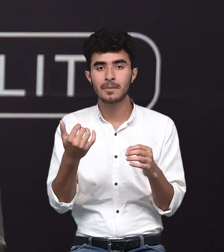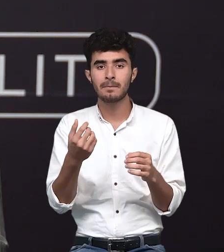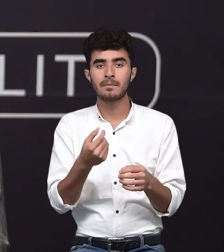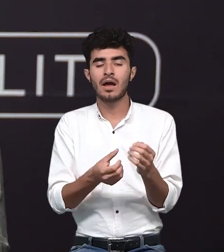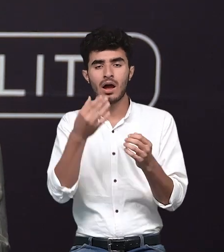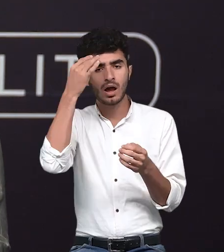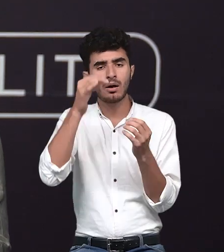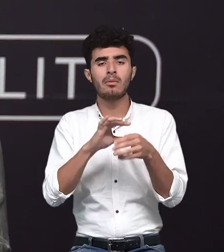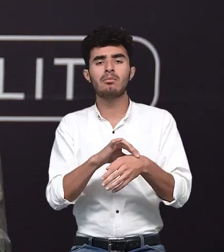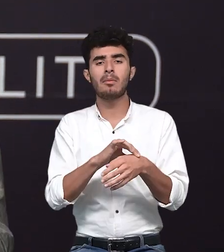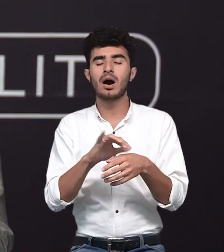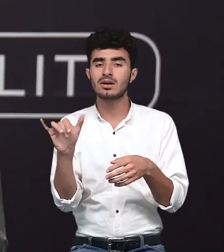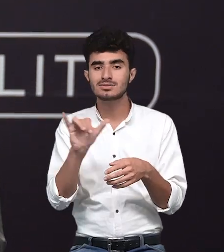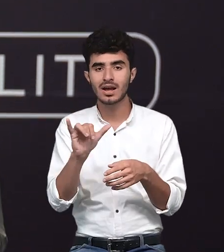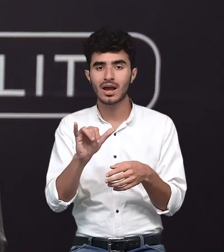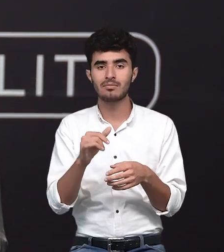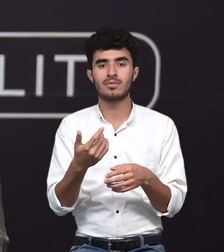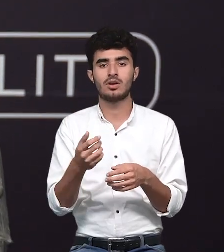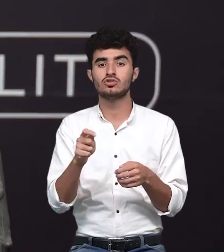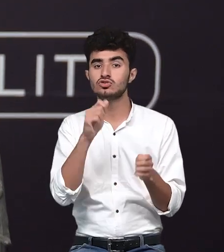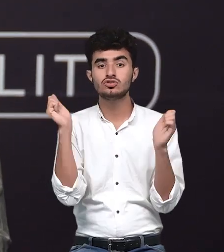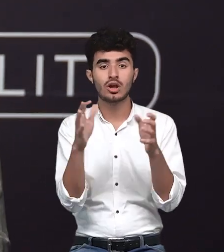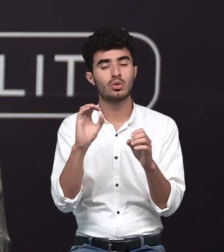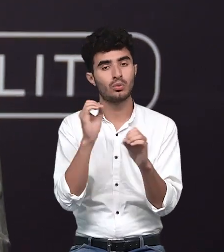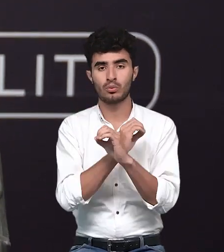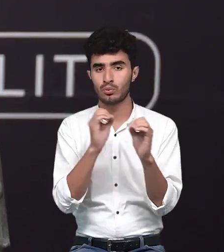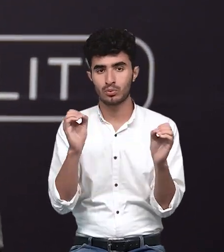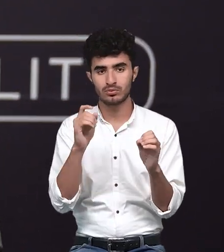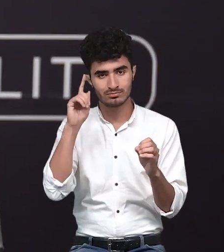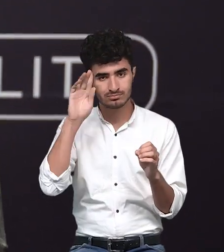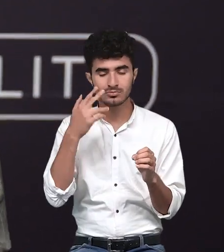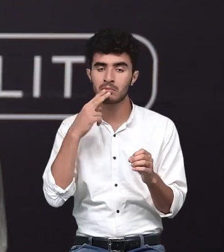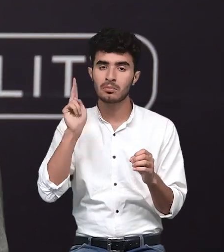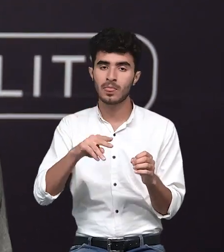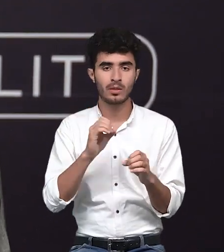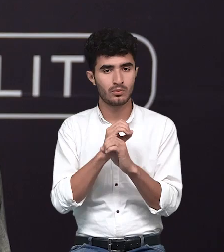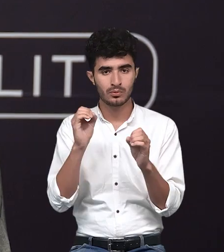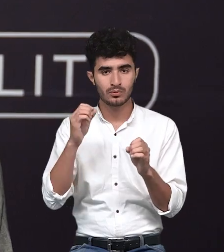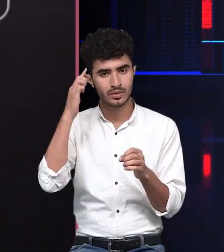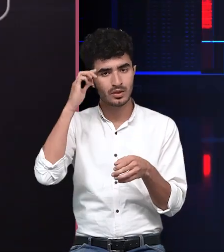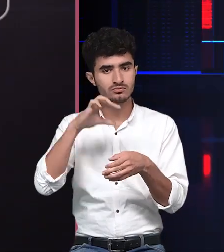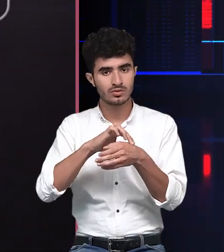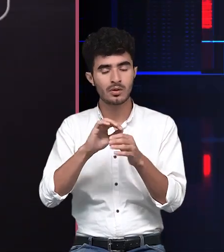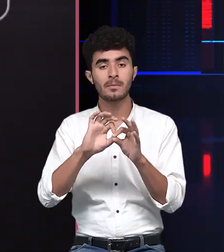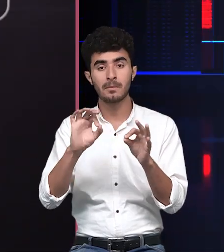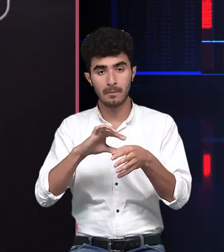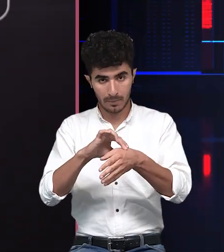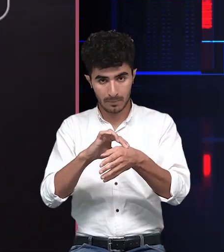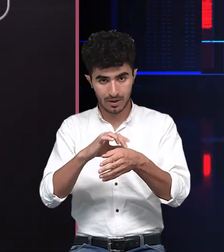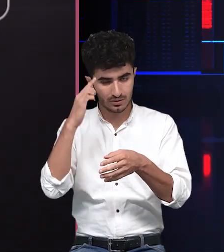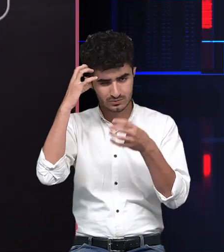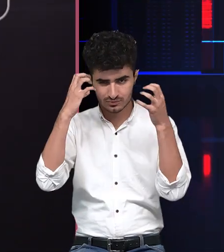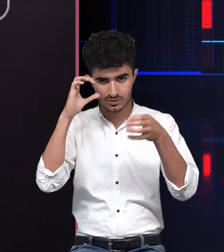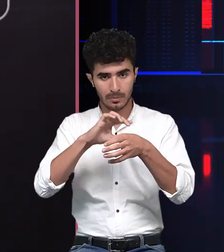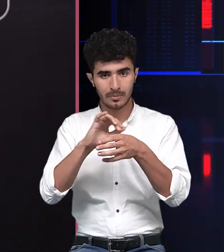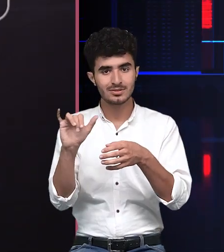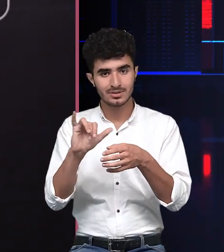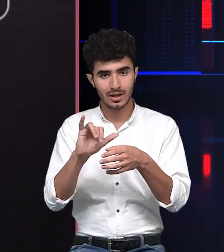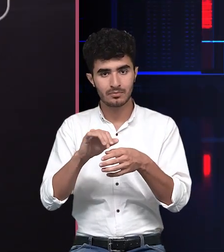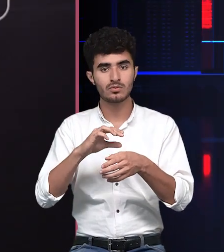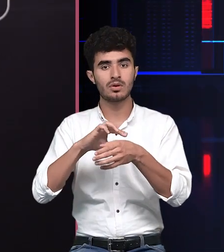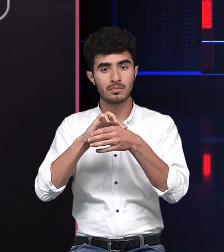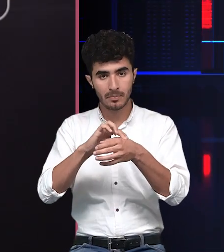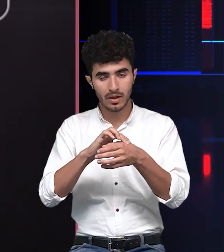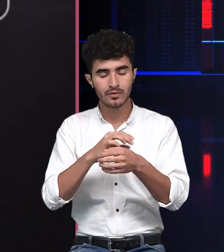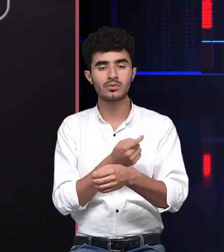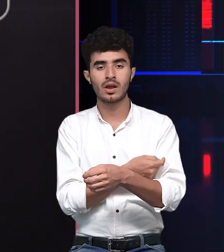इसके बारे में हम जानते होंगे तो अर्ली डिटेक्शन हो जाएगी और ट्रीटमेंट हो जाएगा और इंटरवेंशन हो जाएगी। चाइल्डहुड ट्रॉमा आप के बारे में